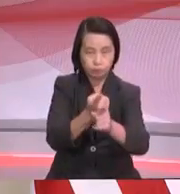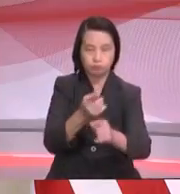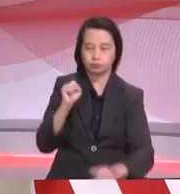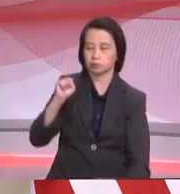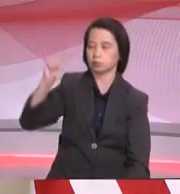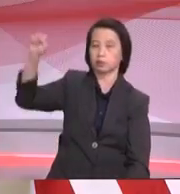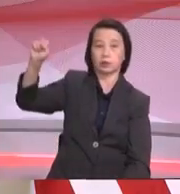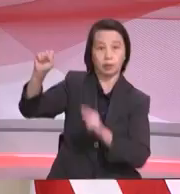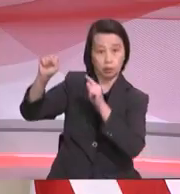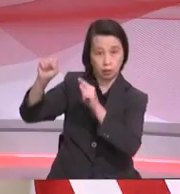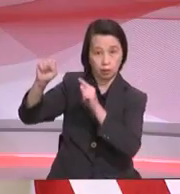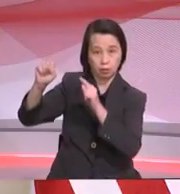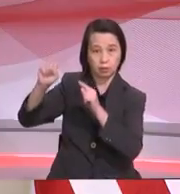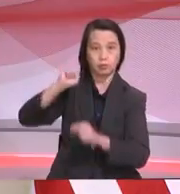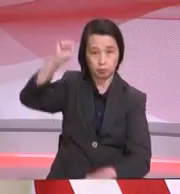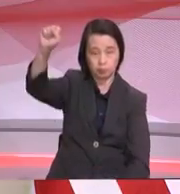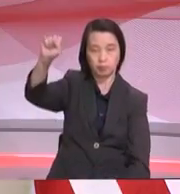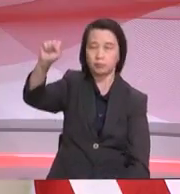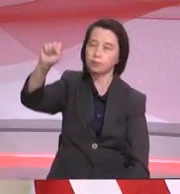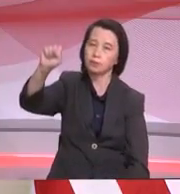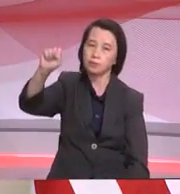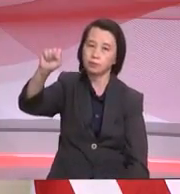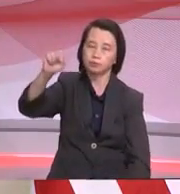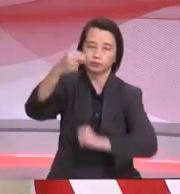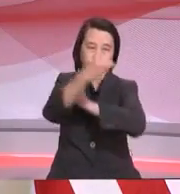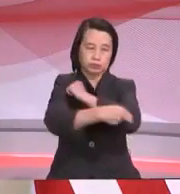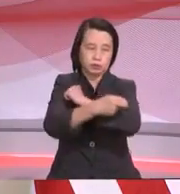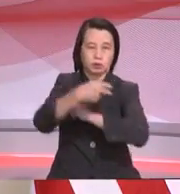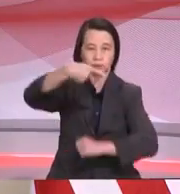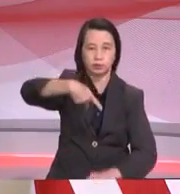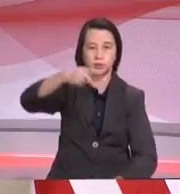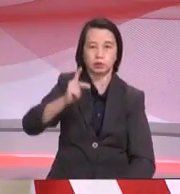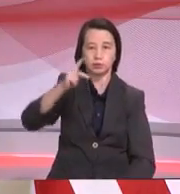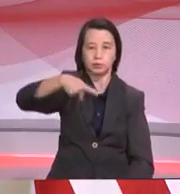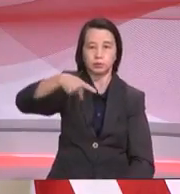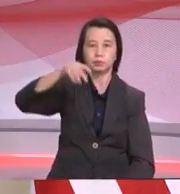Sabah misalnya telah diisytiharkan sebagai negeri PKPB.